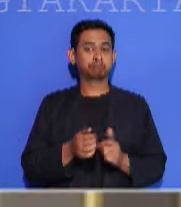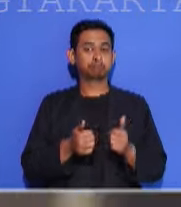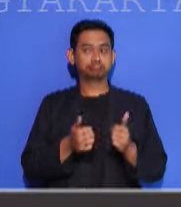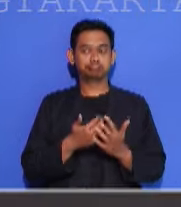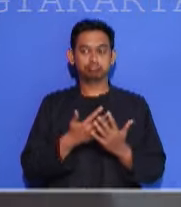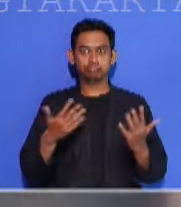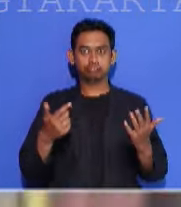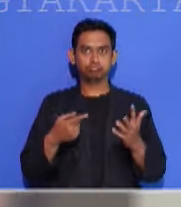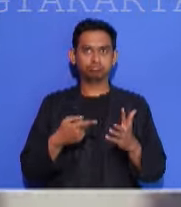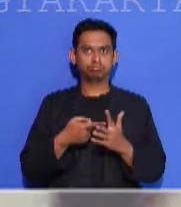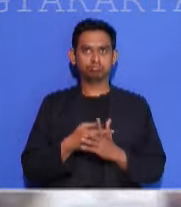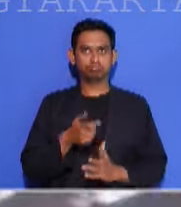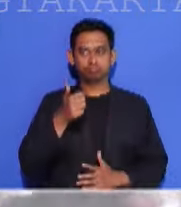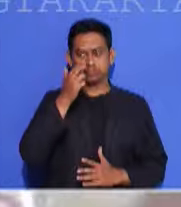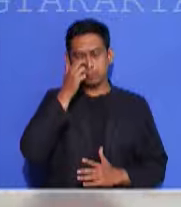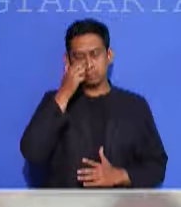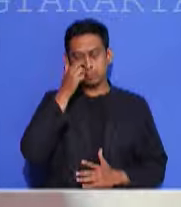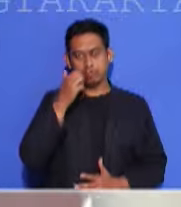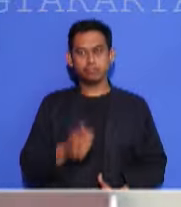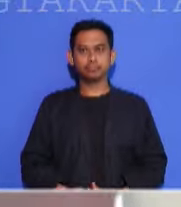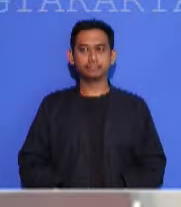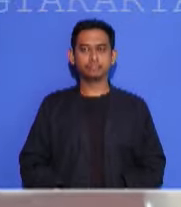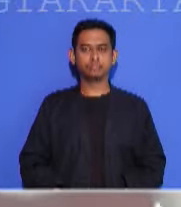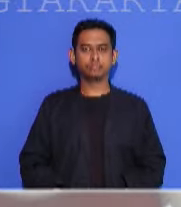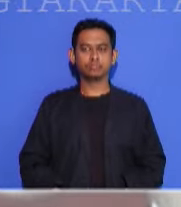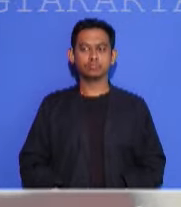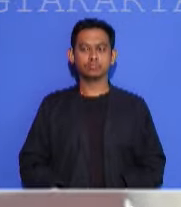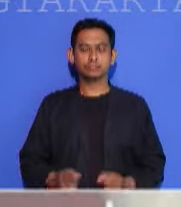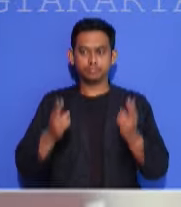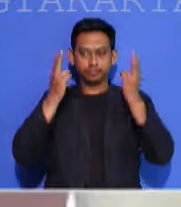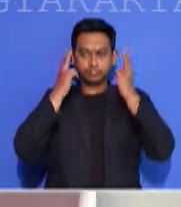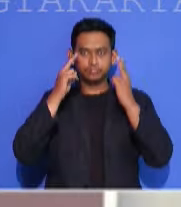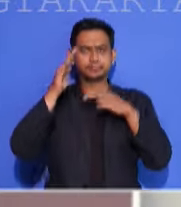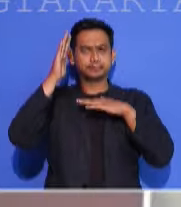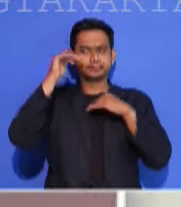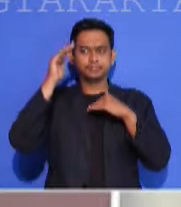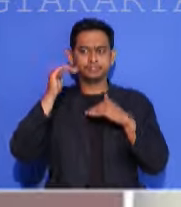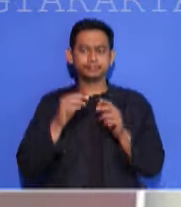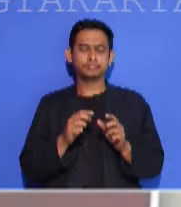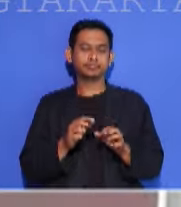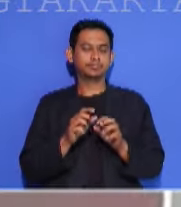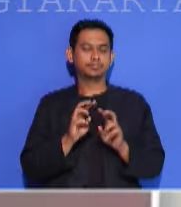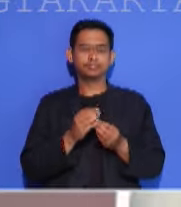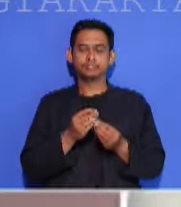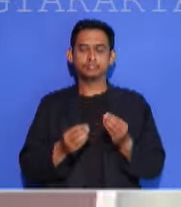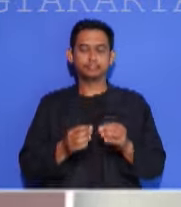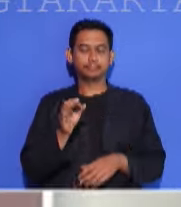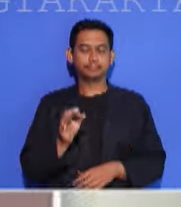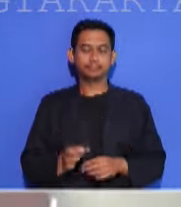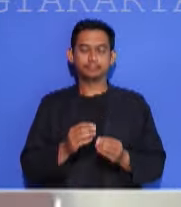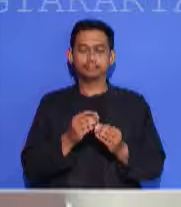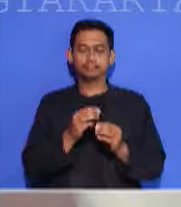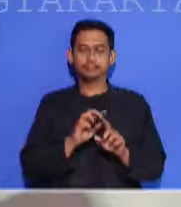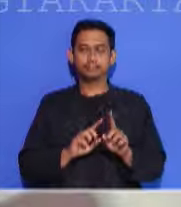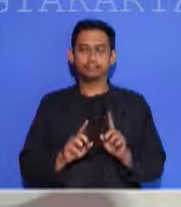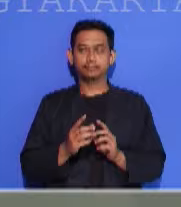hak pilihnya dengan baik. Sultan juga berharap siapapun yang terpilih sebagai wali kota Yogyakarta betul-betul dapat membawa aspirasi